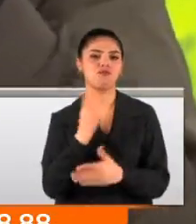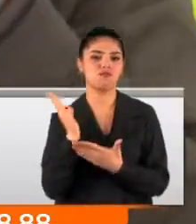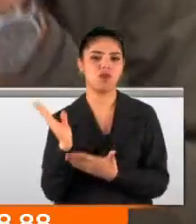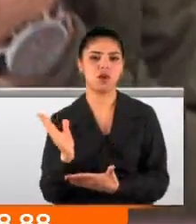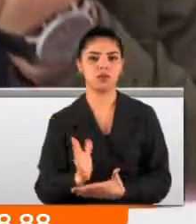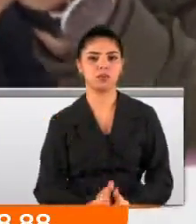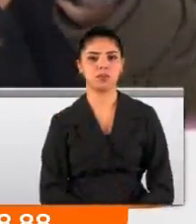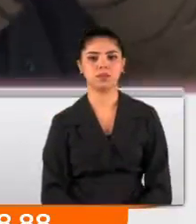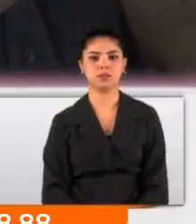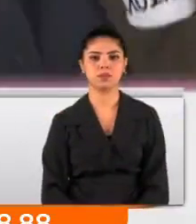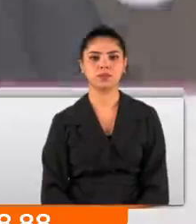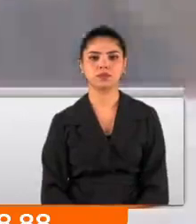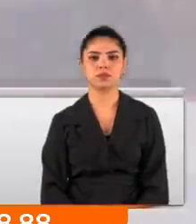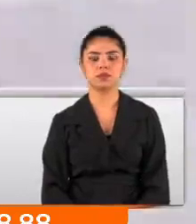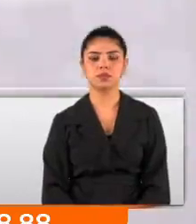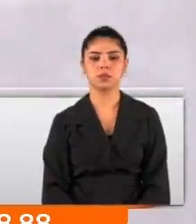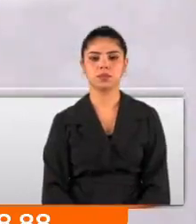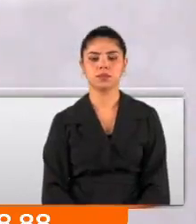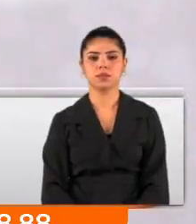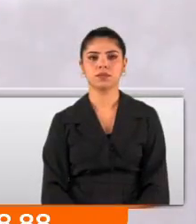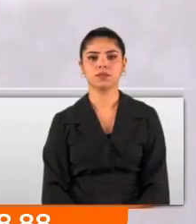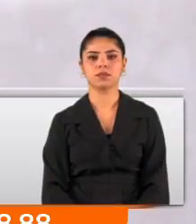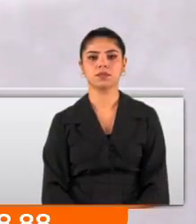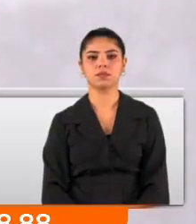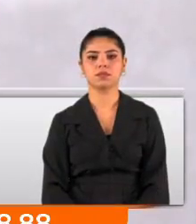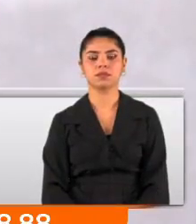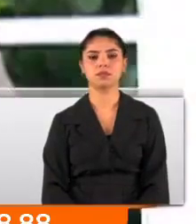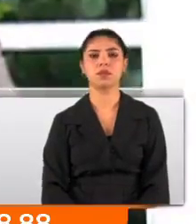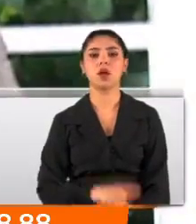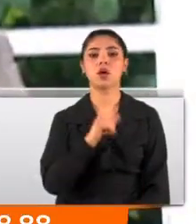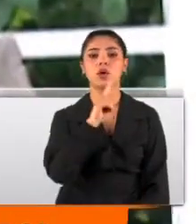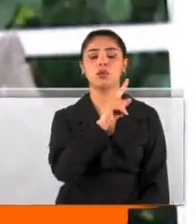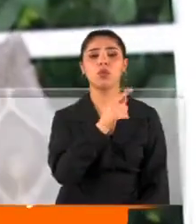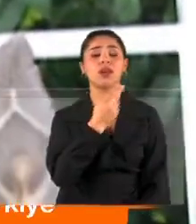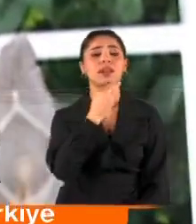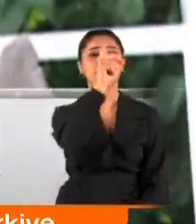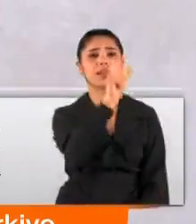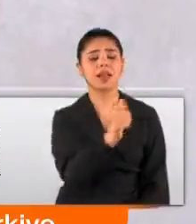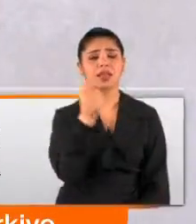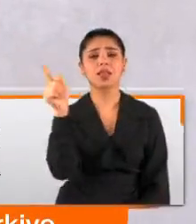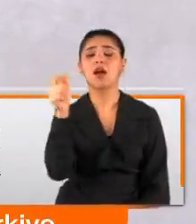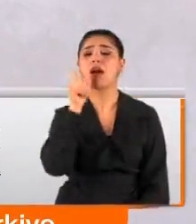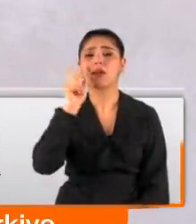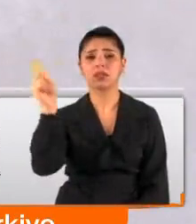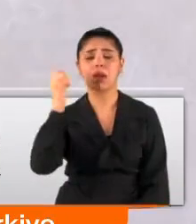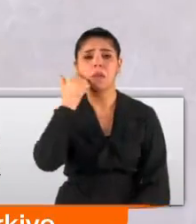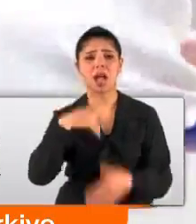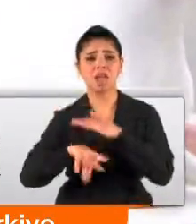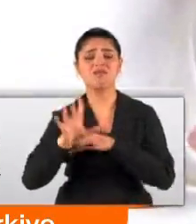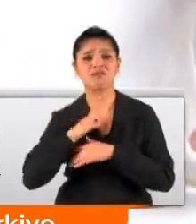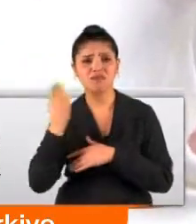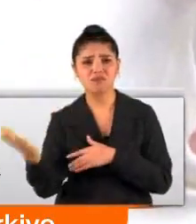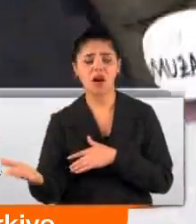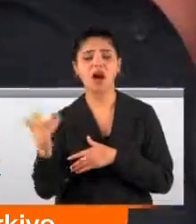biliyor musun? Ya hayat arkadaşının ihanetiyle sarsılan Songül Döner ise onunla yüzleşmek için Esra